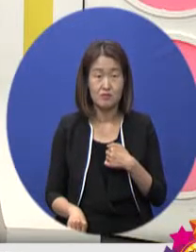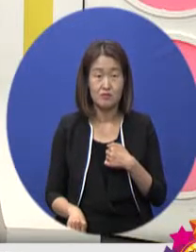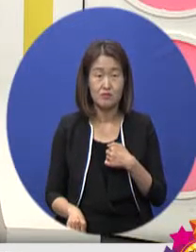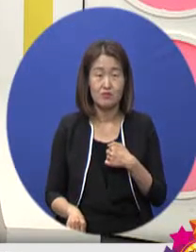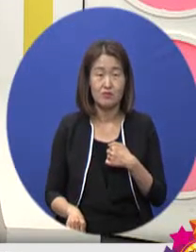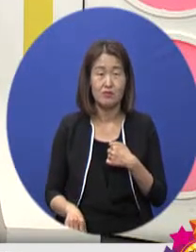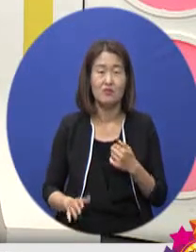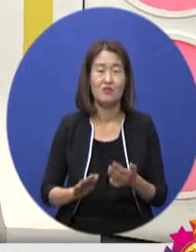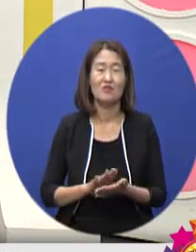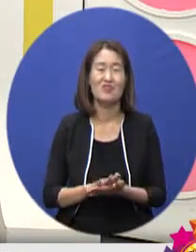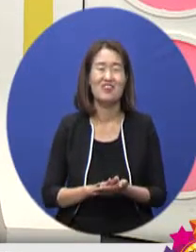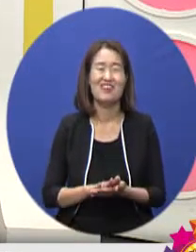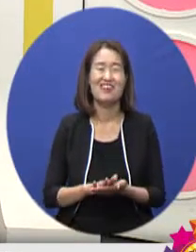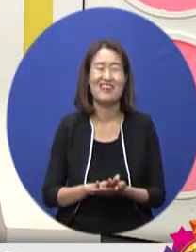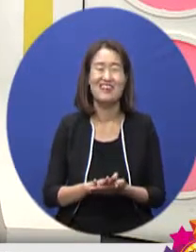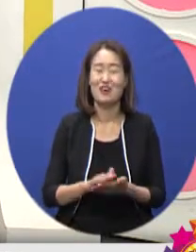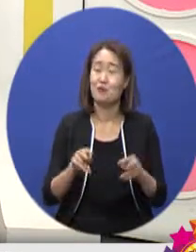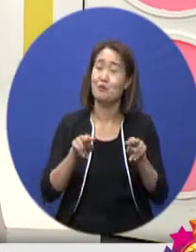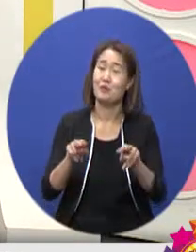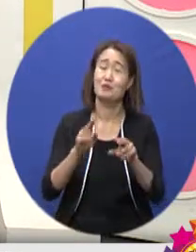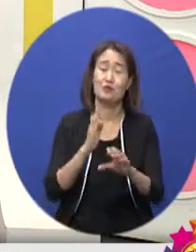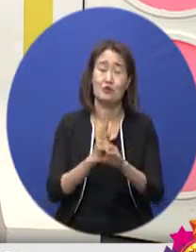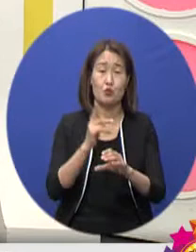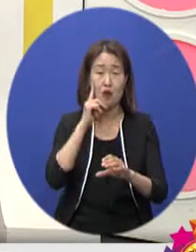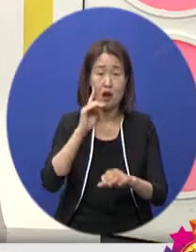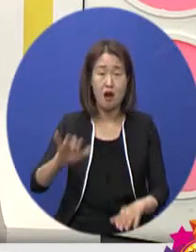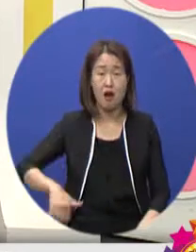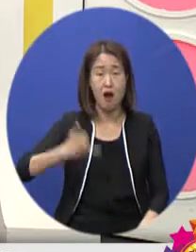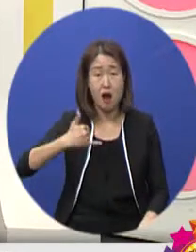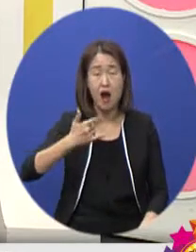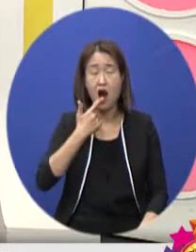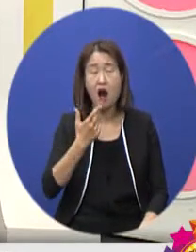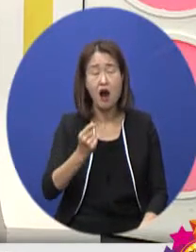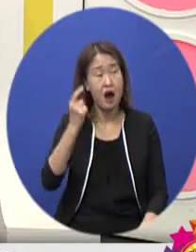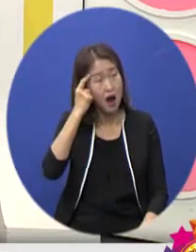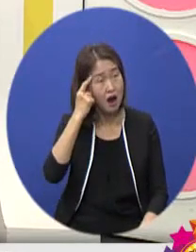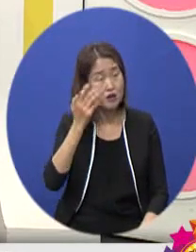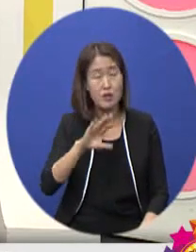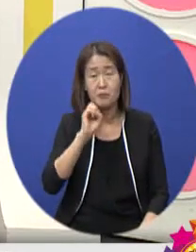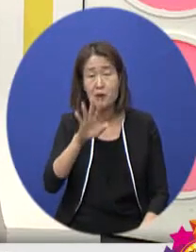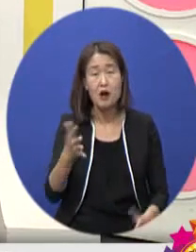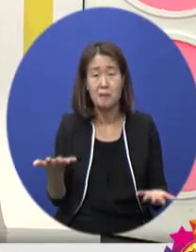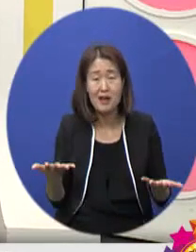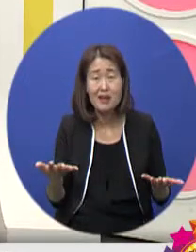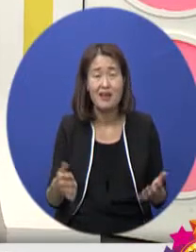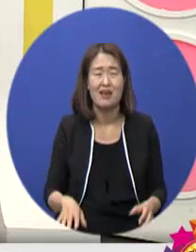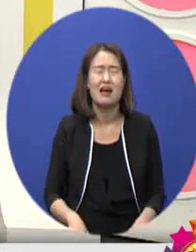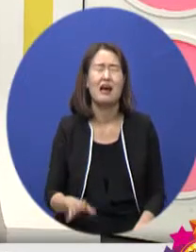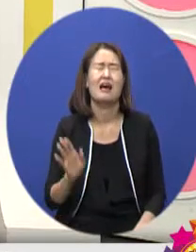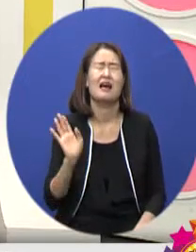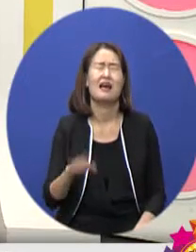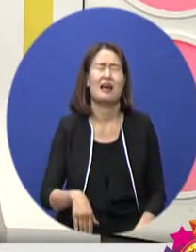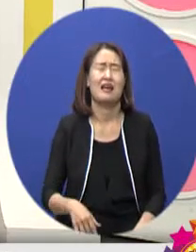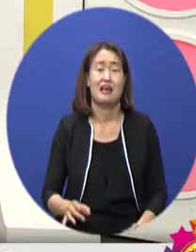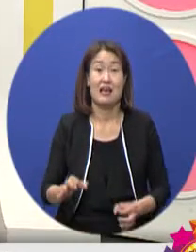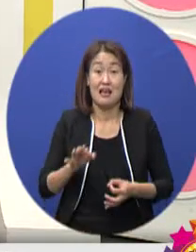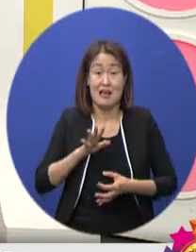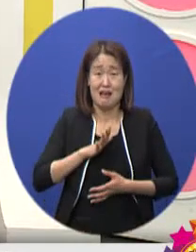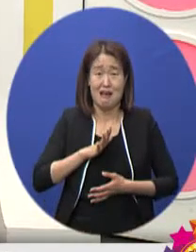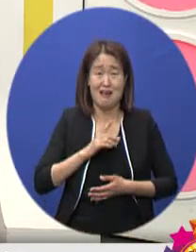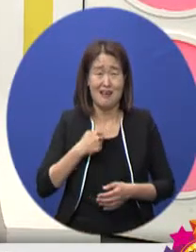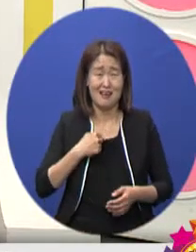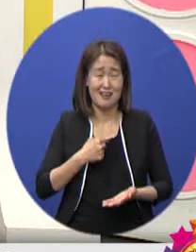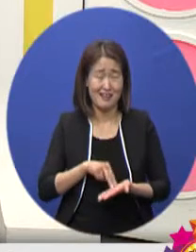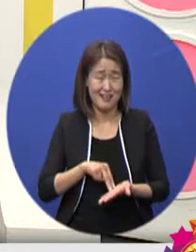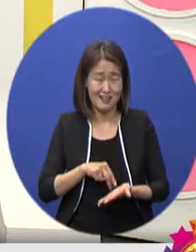놀고 있습니다, 엄마. 아니 바로 전화를 받으신 것 같은데 말씀을 안 하시길래. 아 예 예. 깜짝 놀랐어요. 예